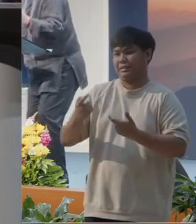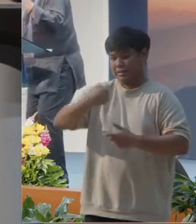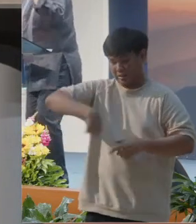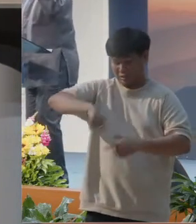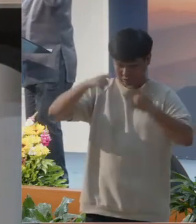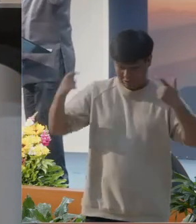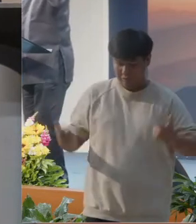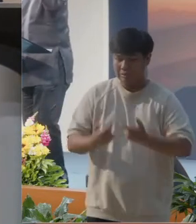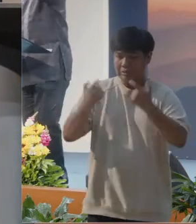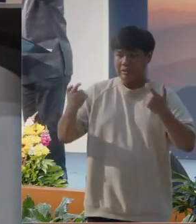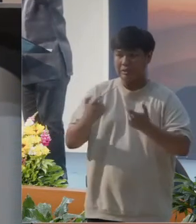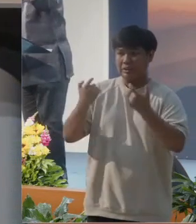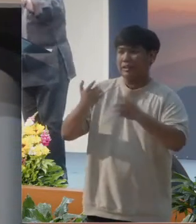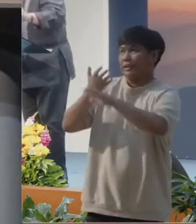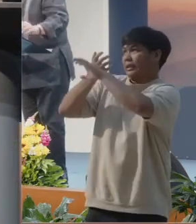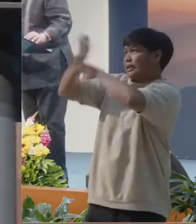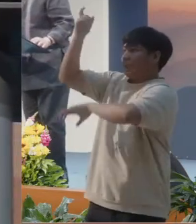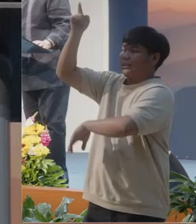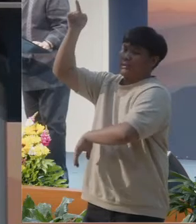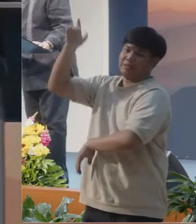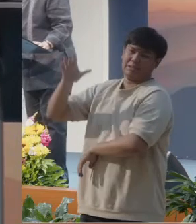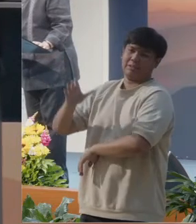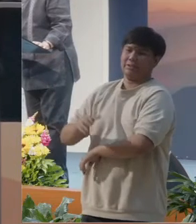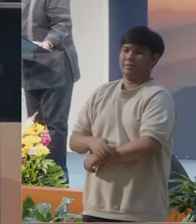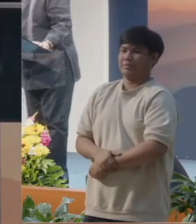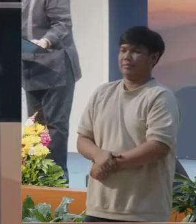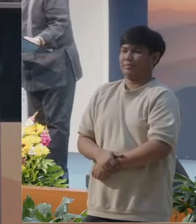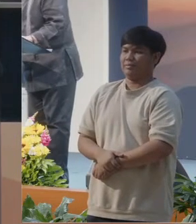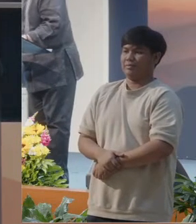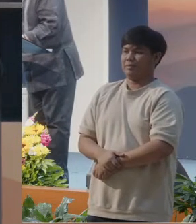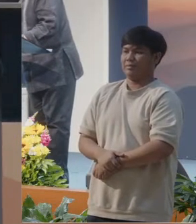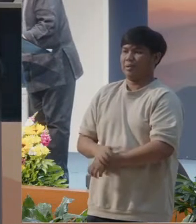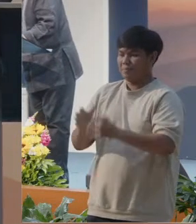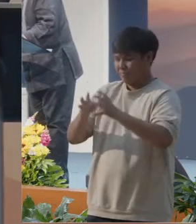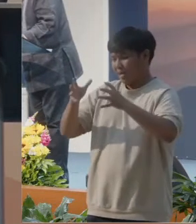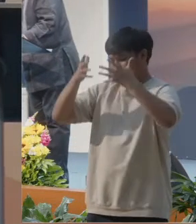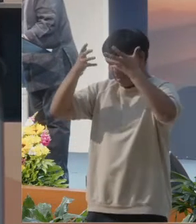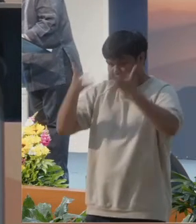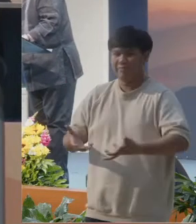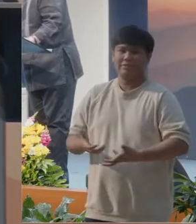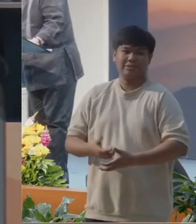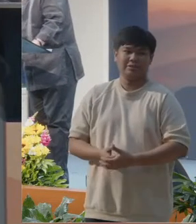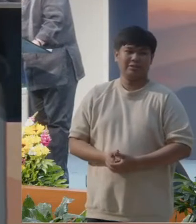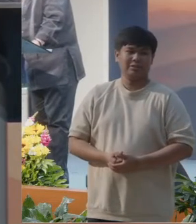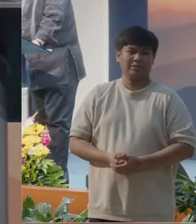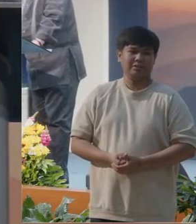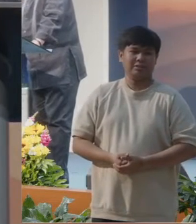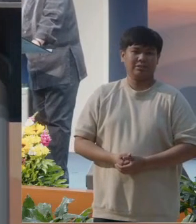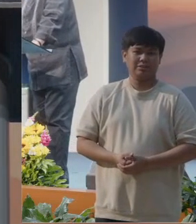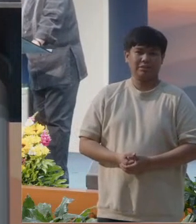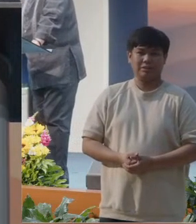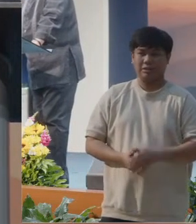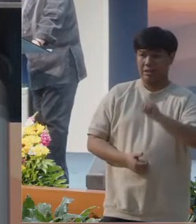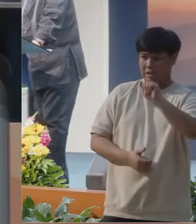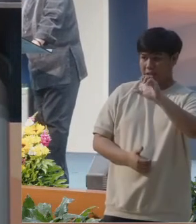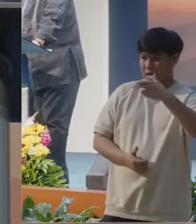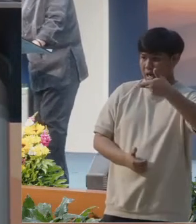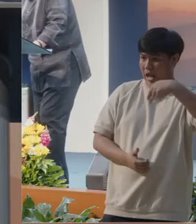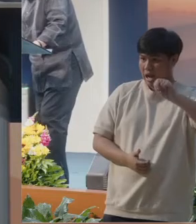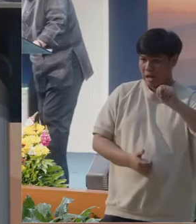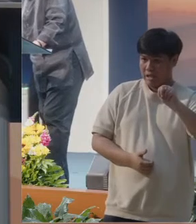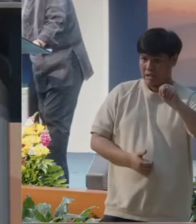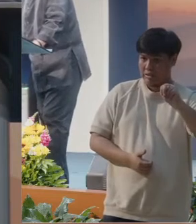natin laban sa Kanya. Napakabigat po nun. Si Akan ay